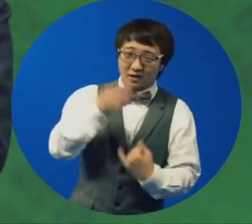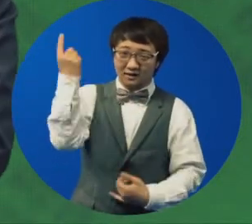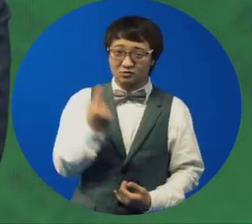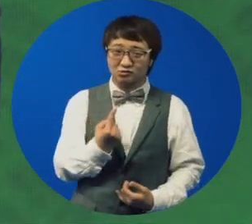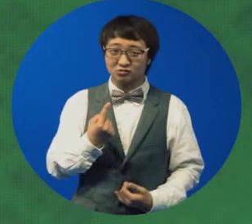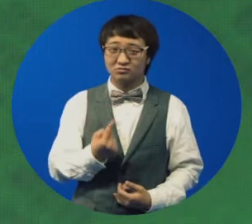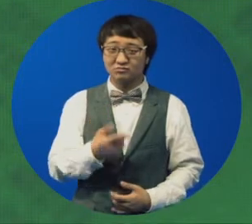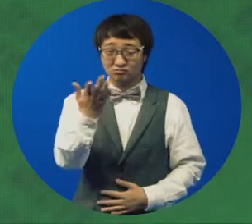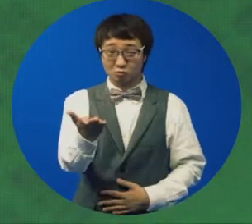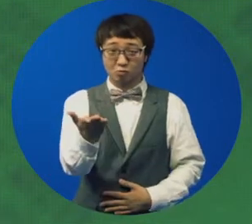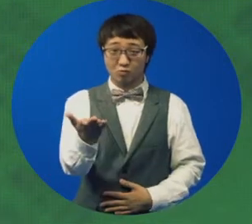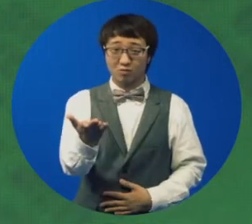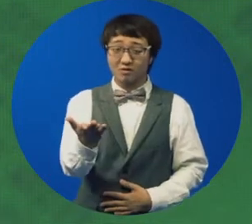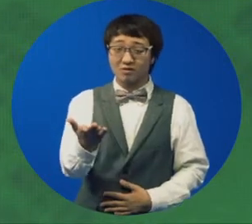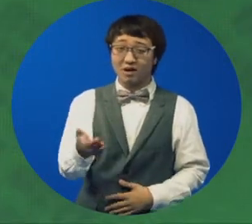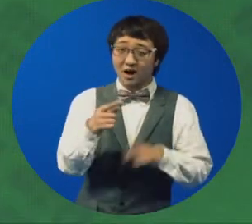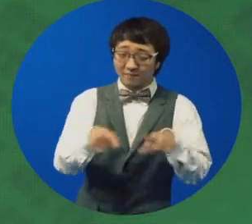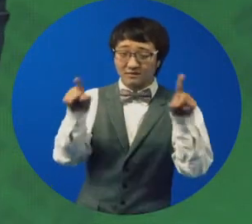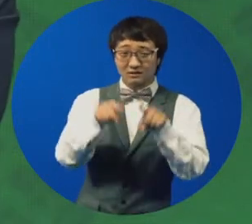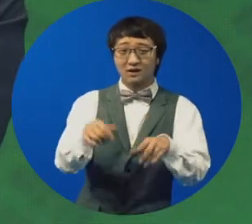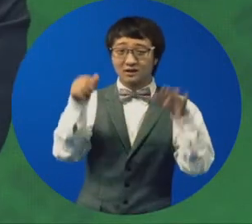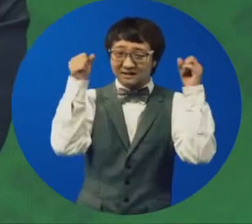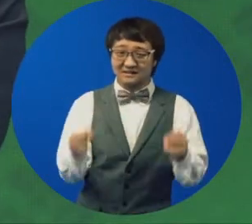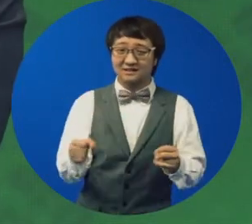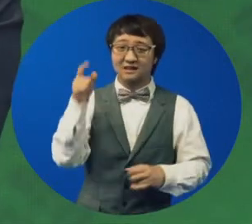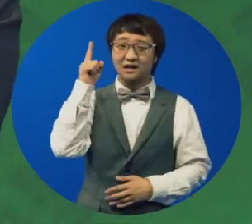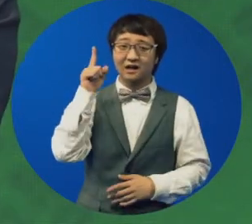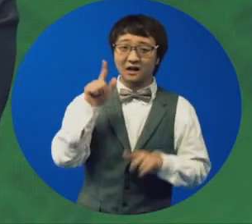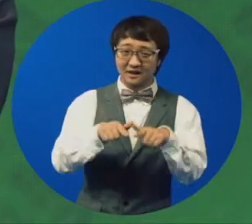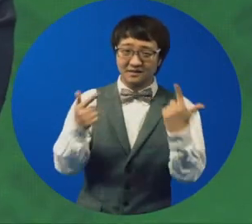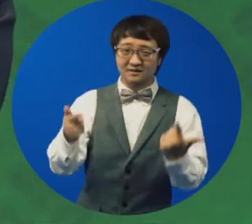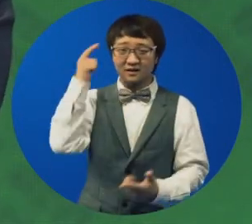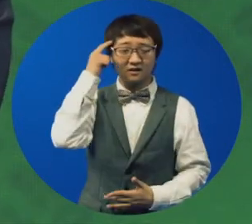있었던 사람이 아니냐고 얘기할 때 나 그 사람을 모릅니다. 세 번씩이나 부인하고